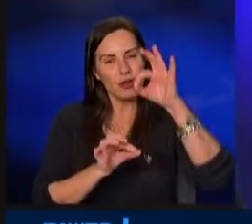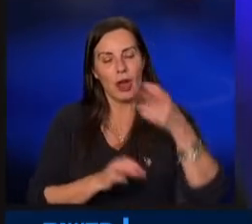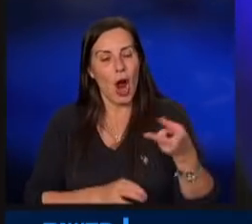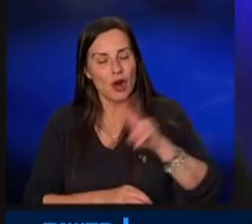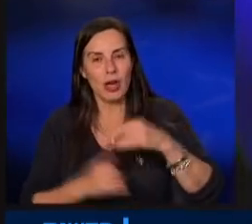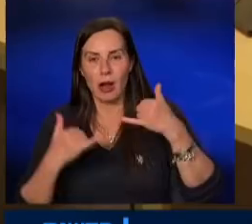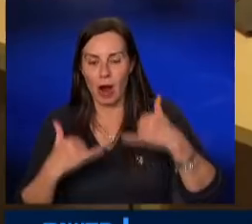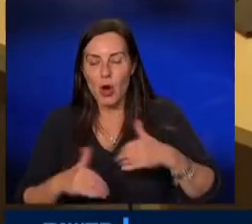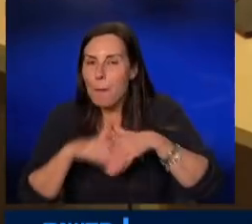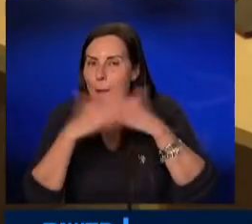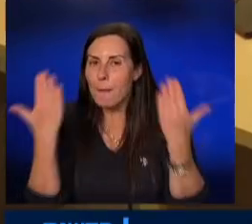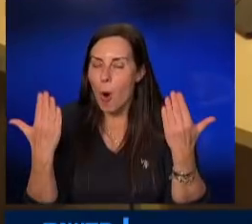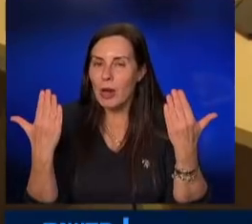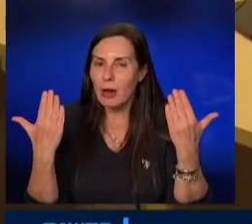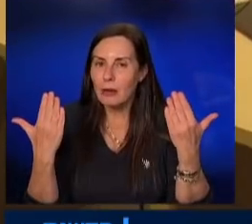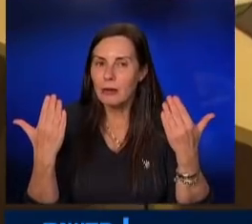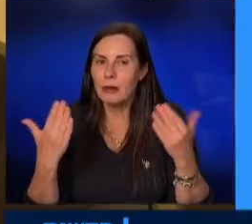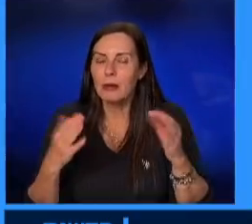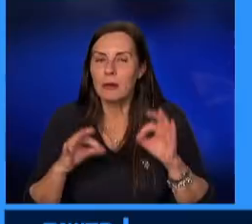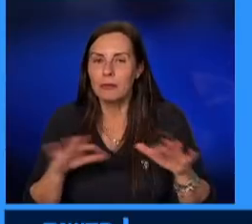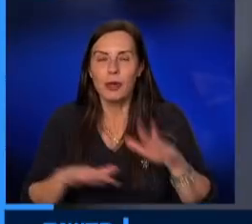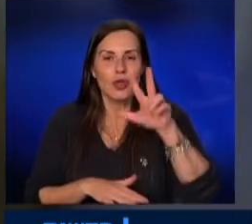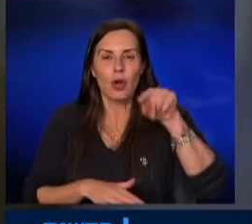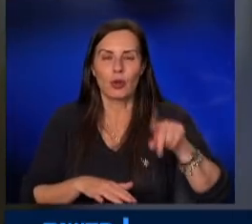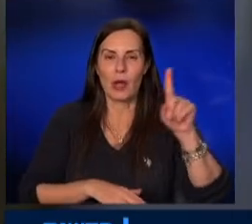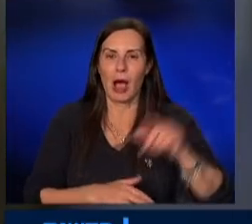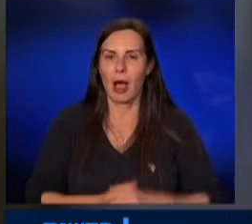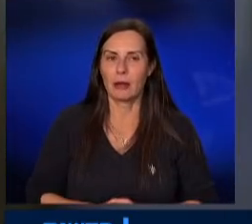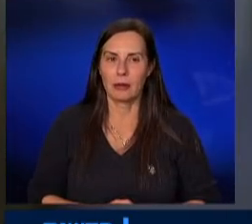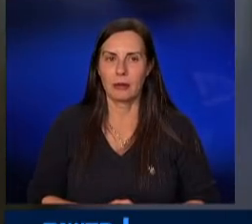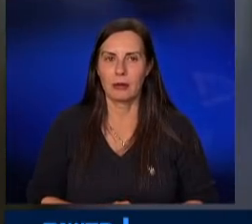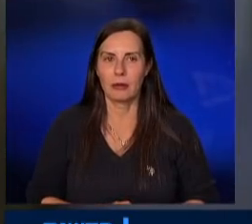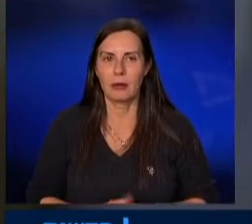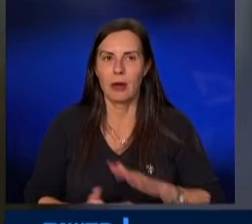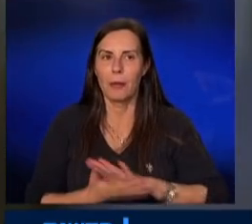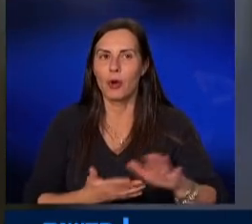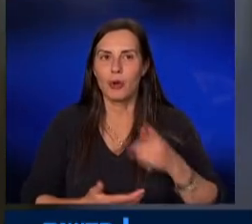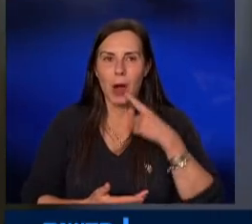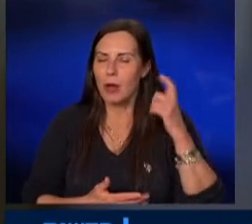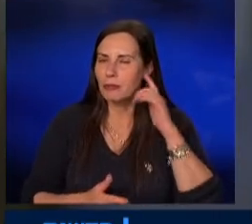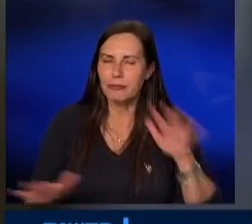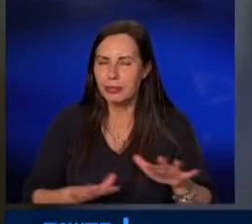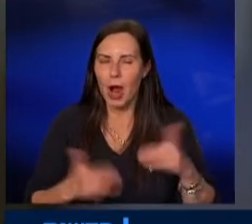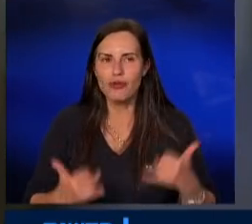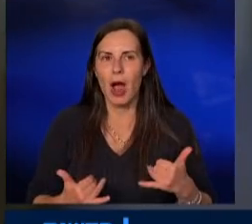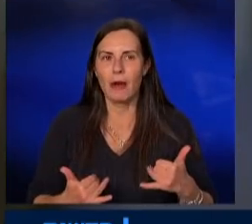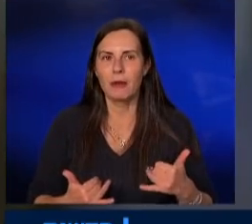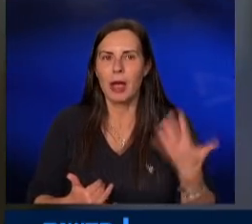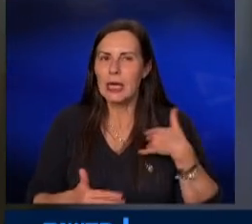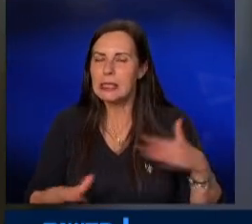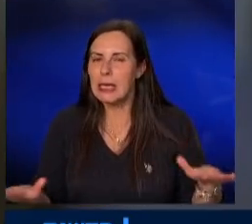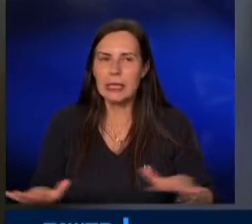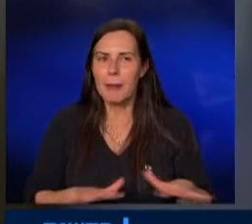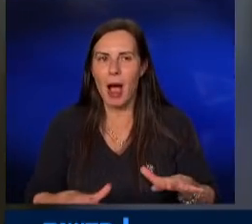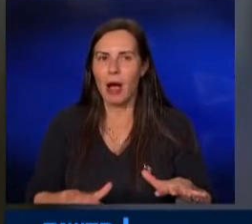השנייה, לפנות בוקר, במגניטודה 3.1. פשוט אני מדווח שהיה איזה רעש קטן עכשיו, היה